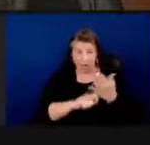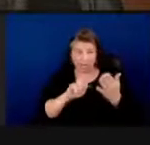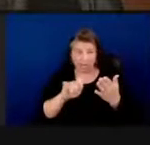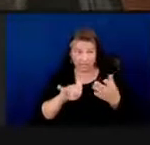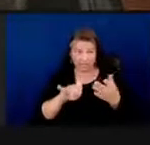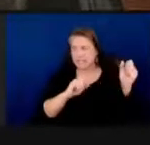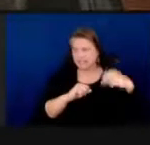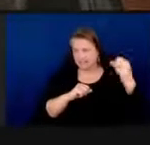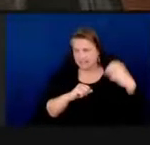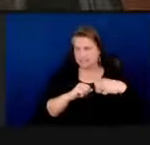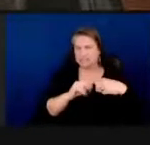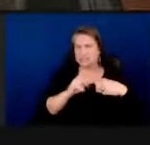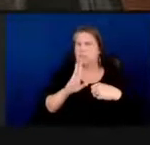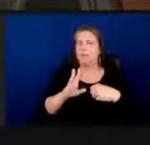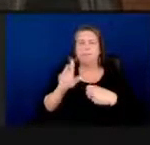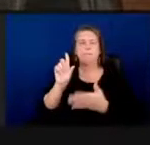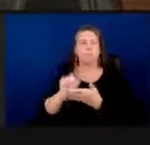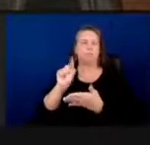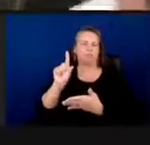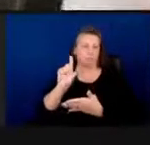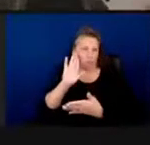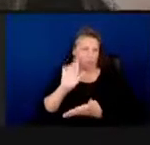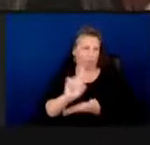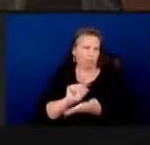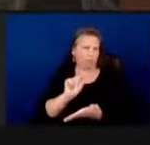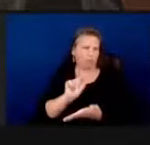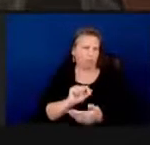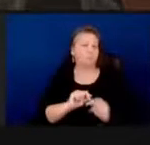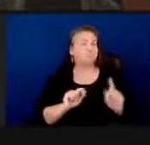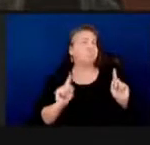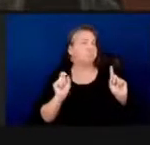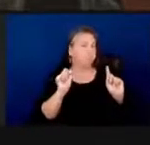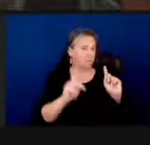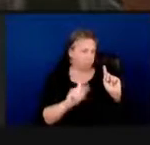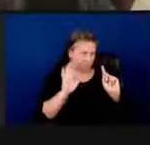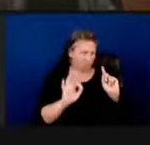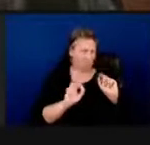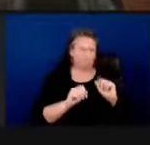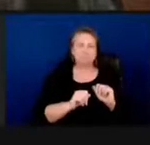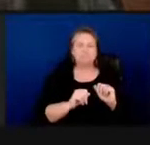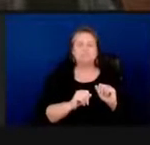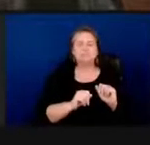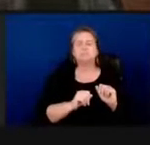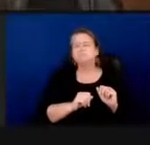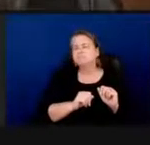wa ushirikiano. Je, kutakuwa na hati? Ndio.